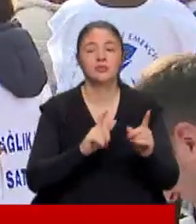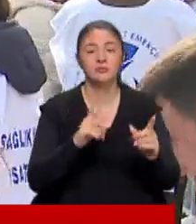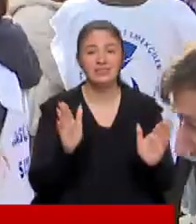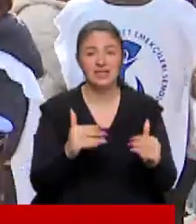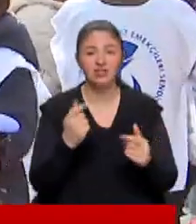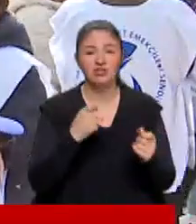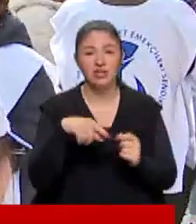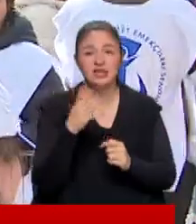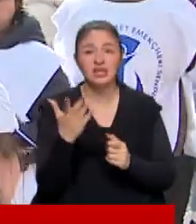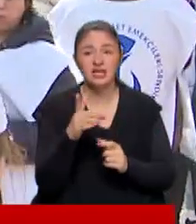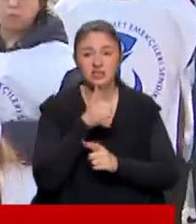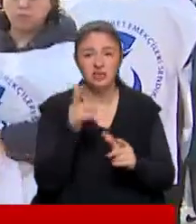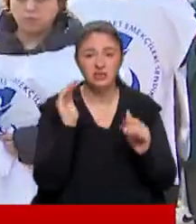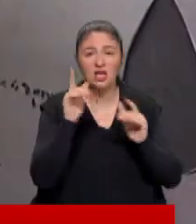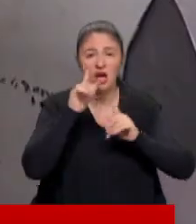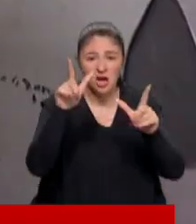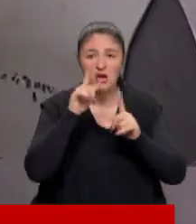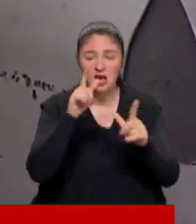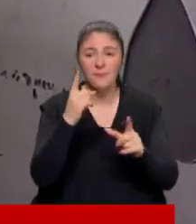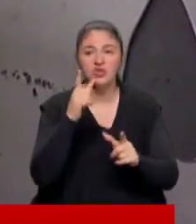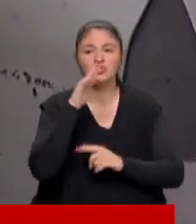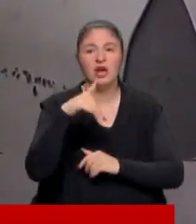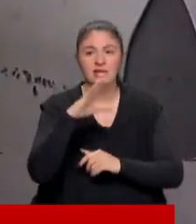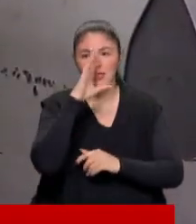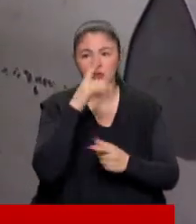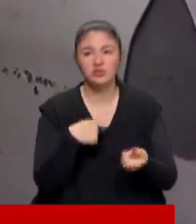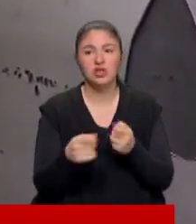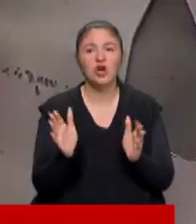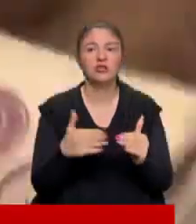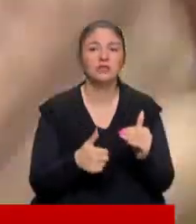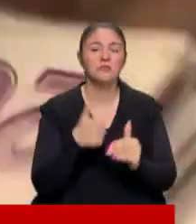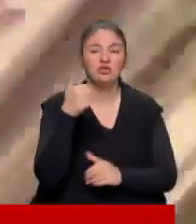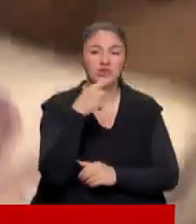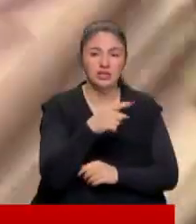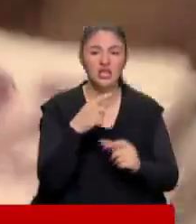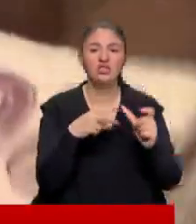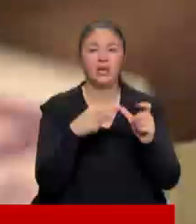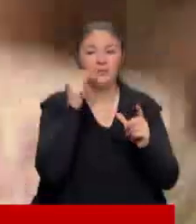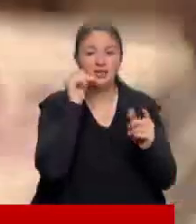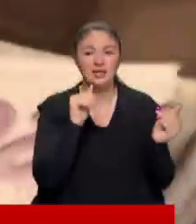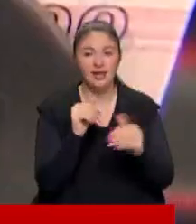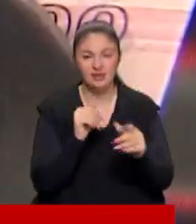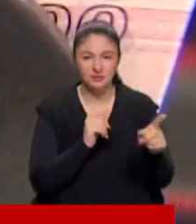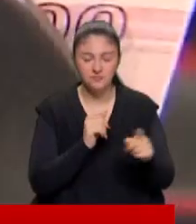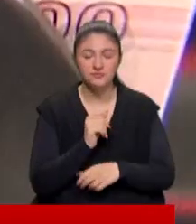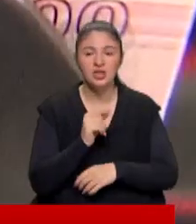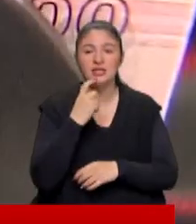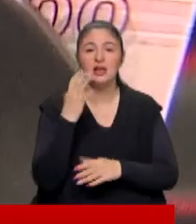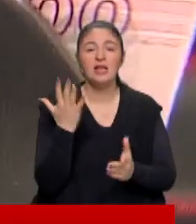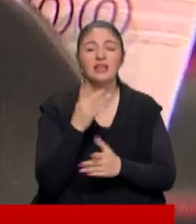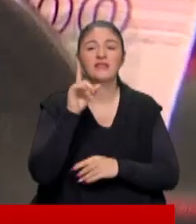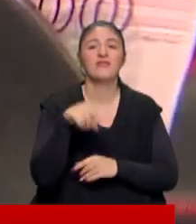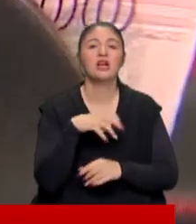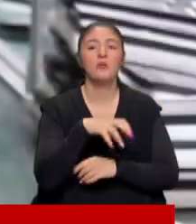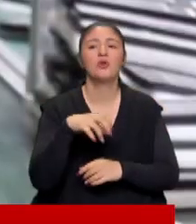Sendikalar, çalışanlar zaten ses yükseltiyor. Bir çağrı da İstanbul Ticaret Odası Başkanı Şekip Avdagiç'ten geldi. Yıllardır